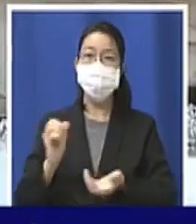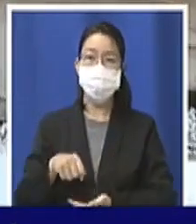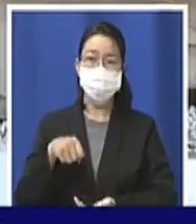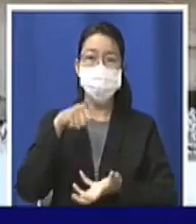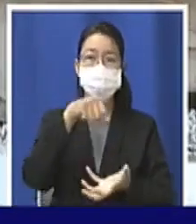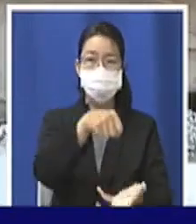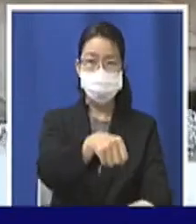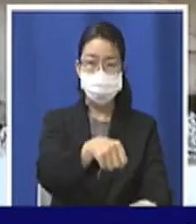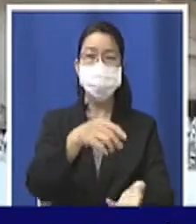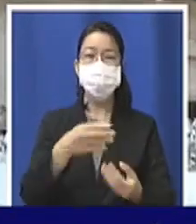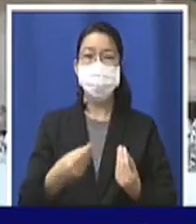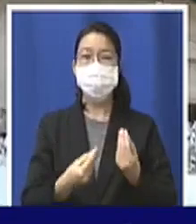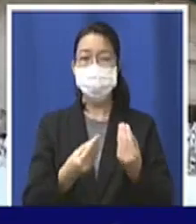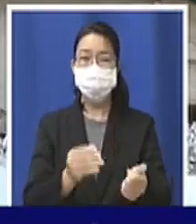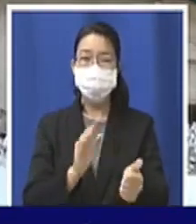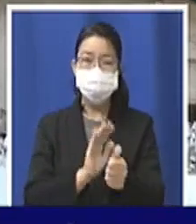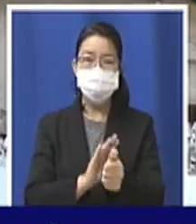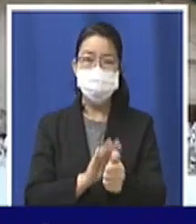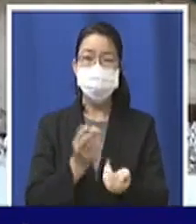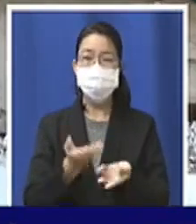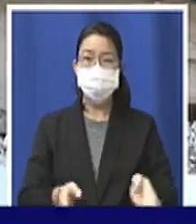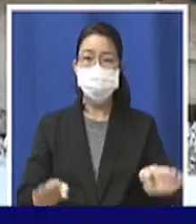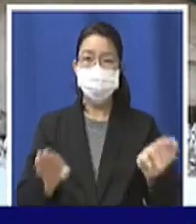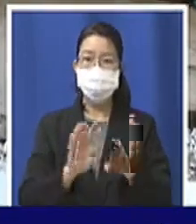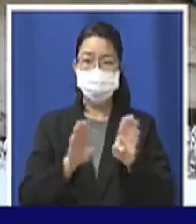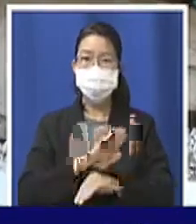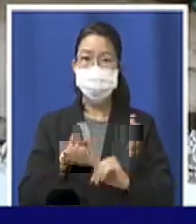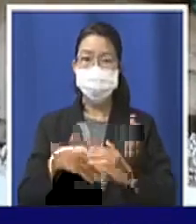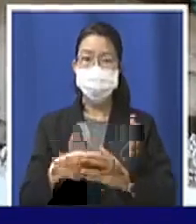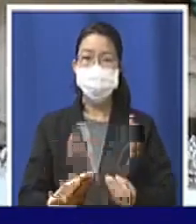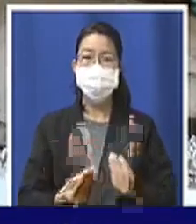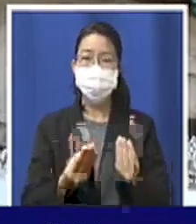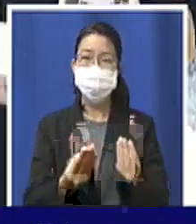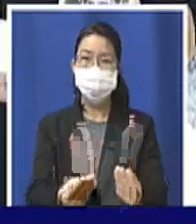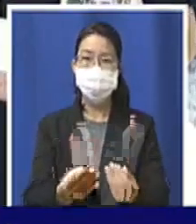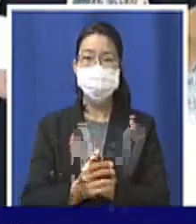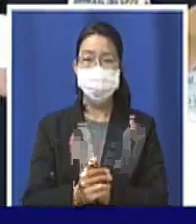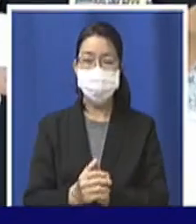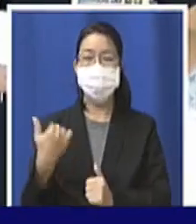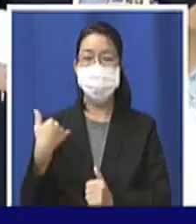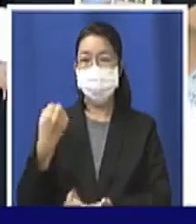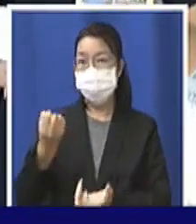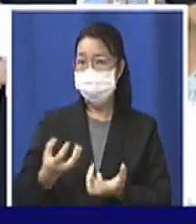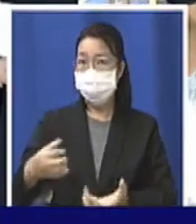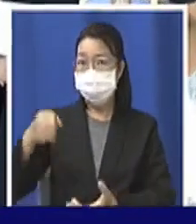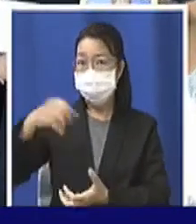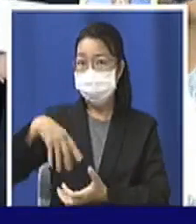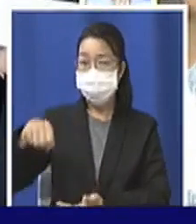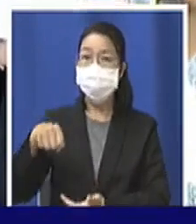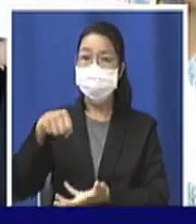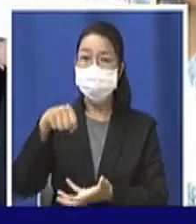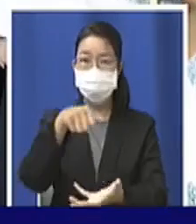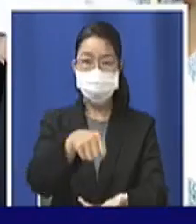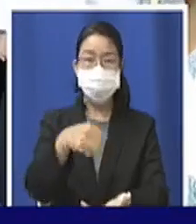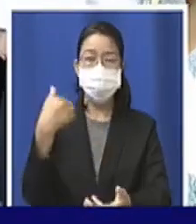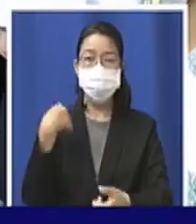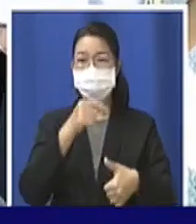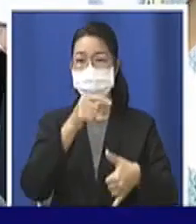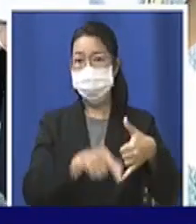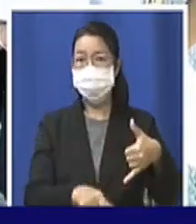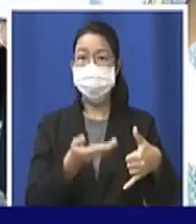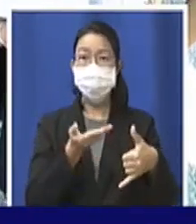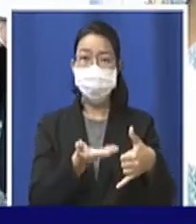ราชประชานุเคราะห์ในพระบรมราชูปถัมภ์จำนวน 10,000 บาทพร้อมด้วยสิ่งของพระราชทานช่วยเหลือให้แก่นางสาวนันทิวา